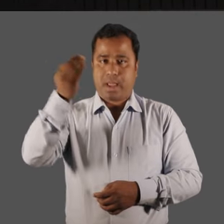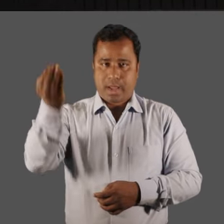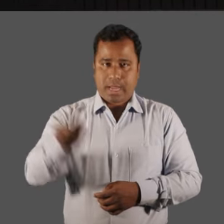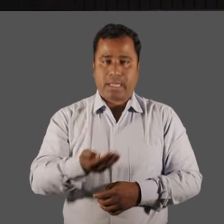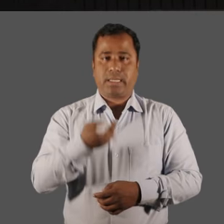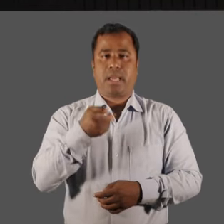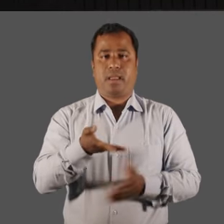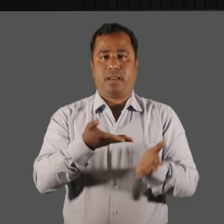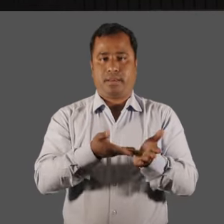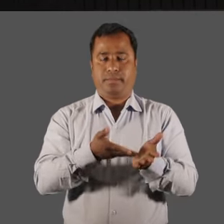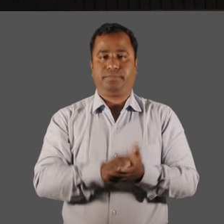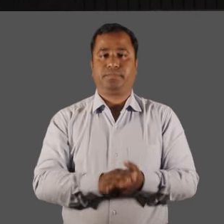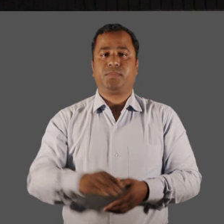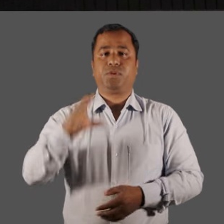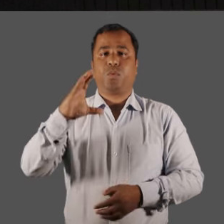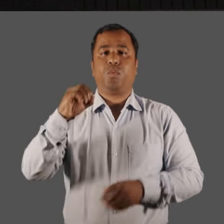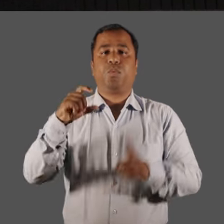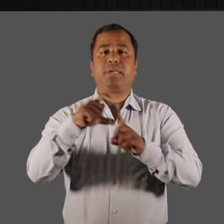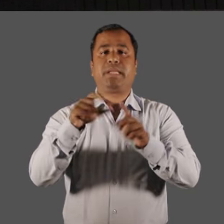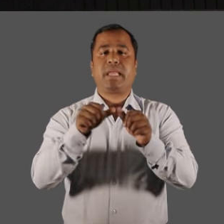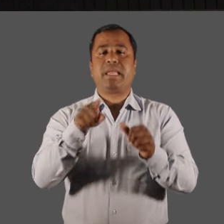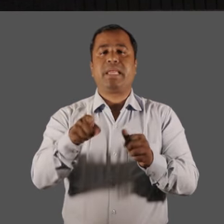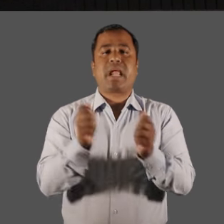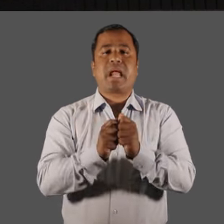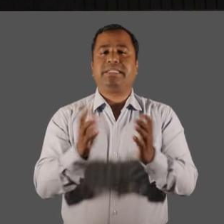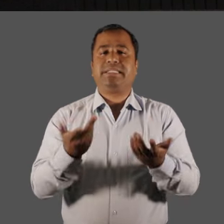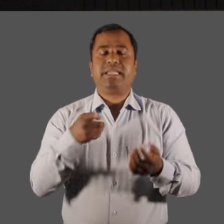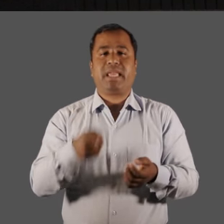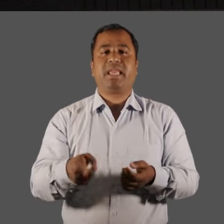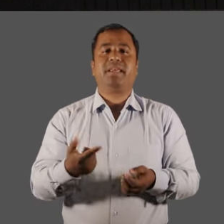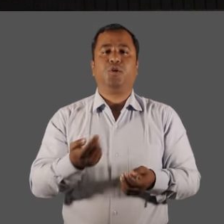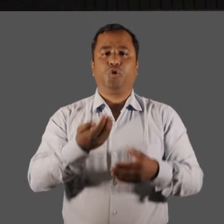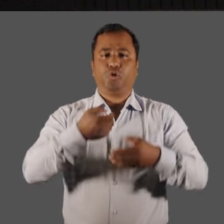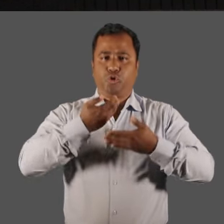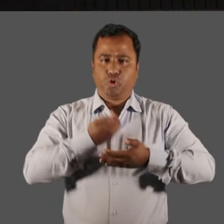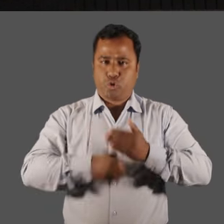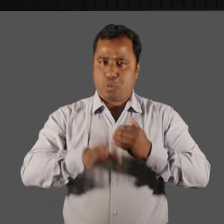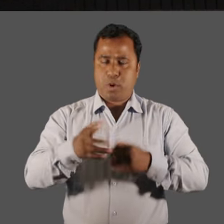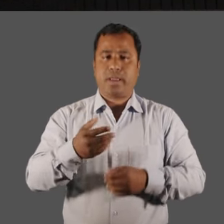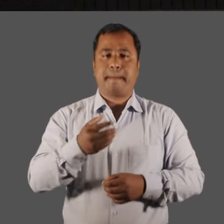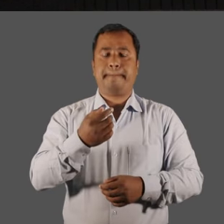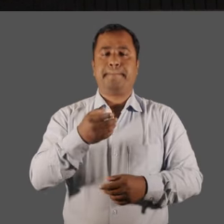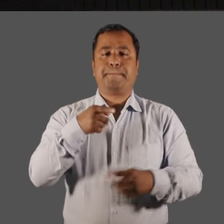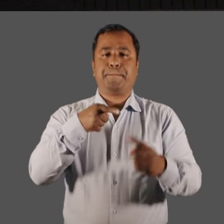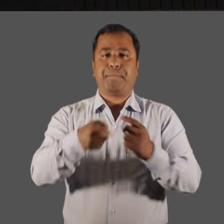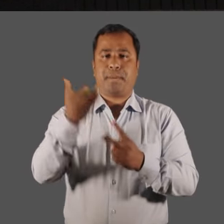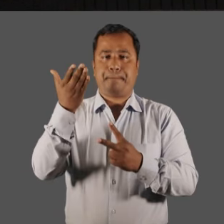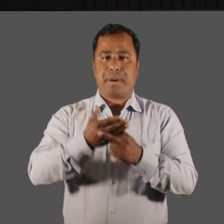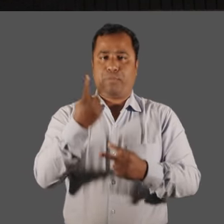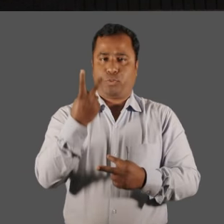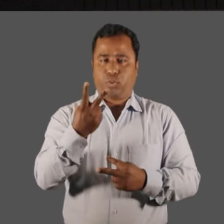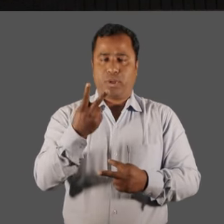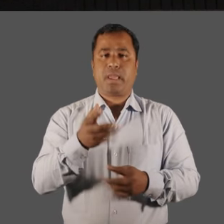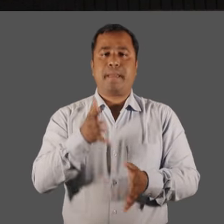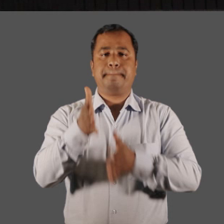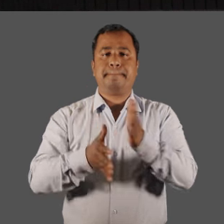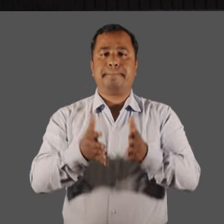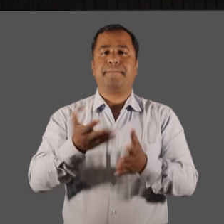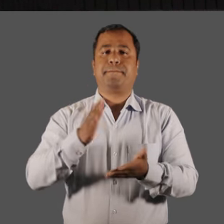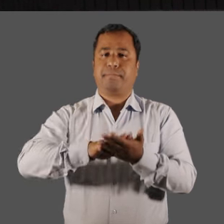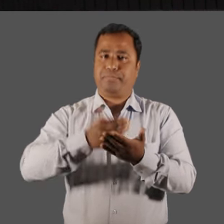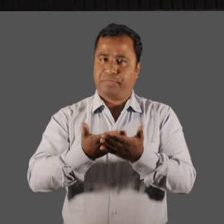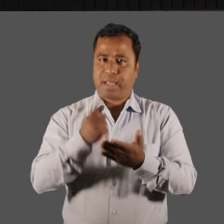কোডাদের বৈশিষ্ট্যটা হচ্ছে তারা আসলে দুটো ভাষায় জন্মের পরপরই দুটো ভাষাতে শেখে বা বেড়ে ওঠার যে জায়গাটা